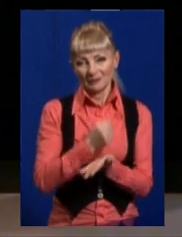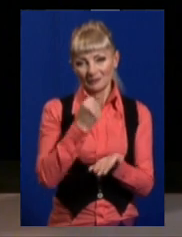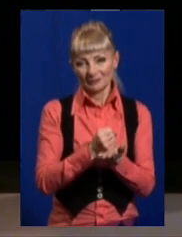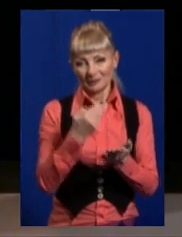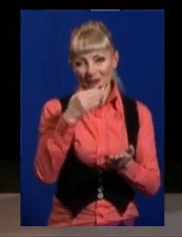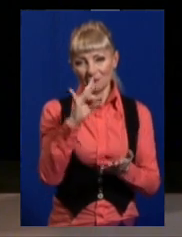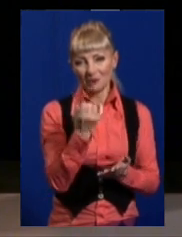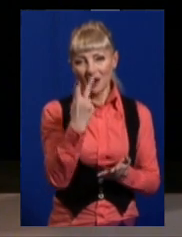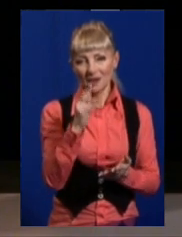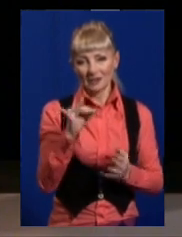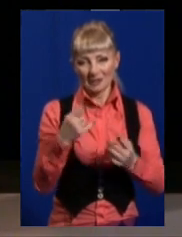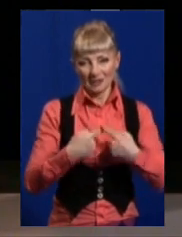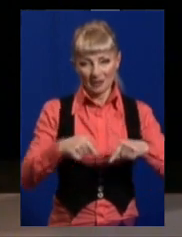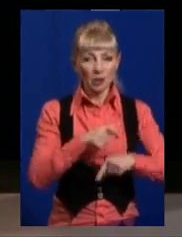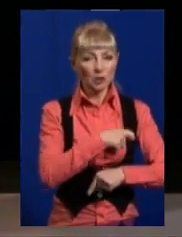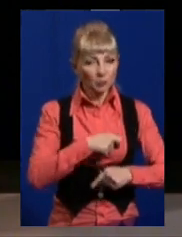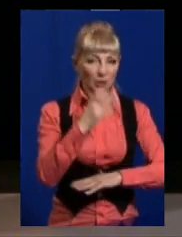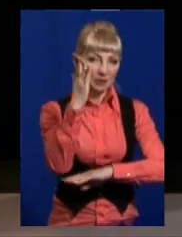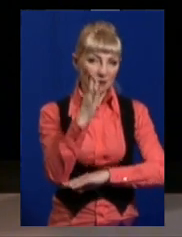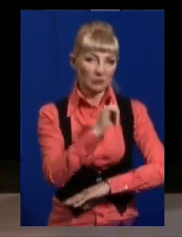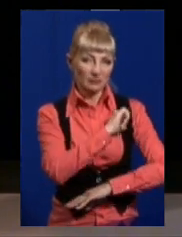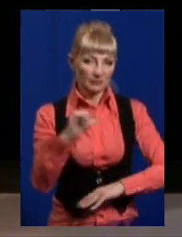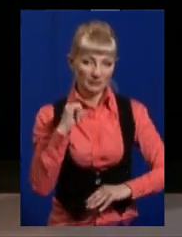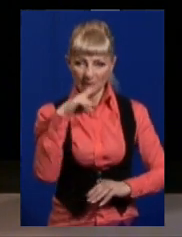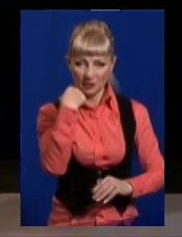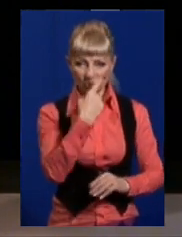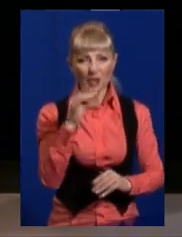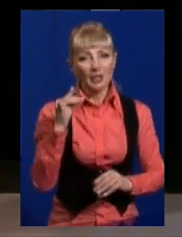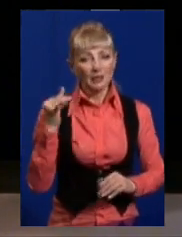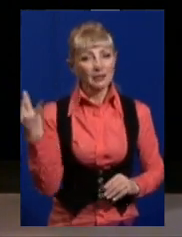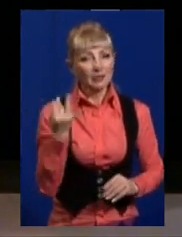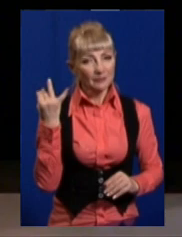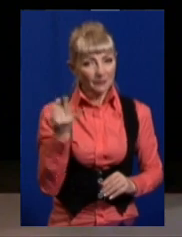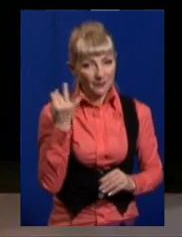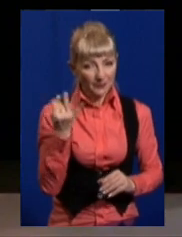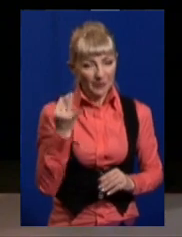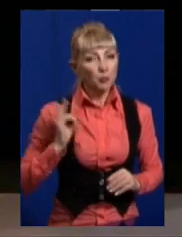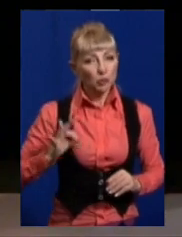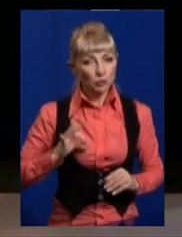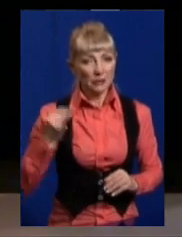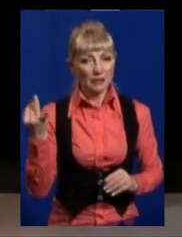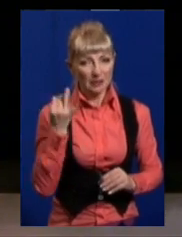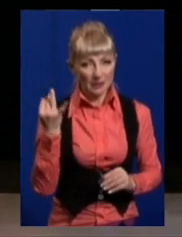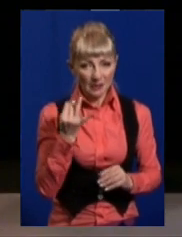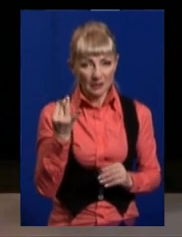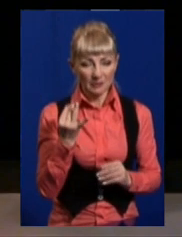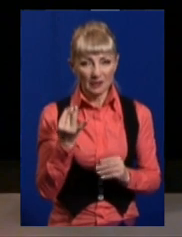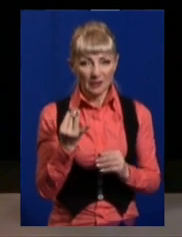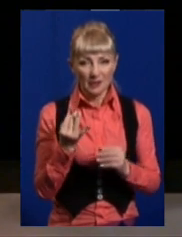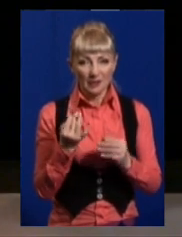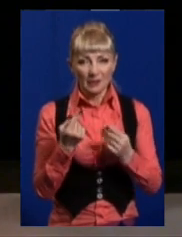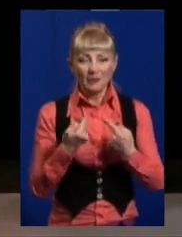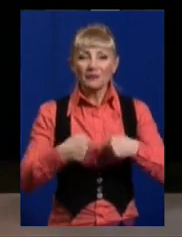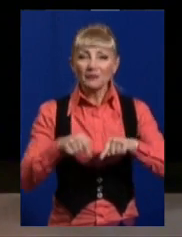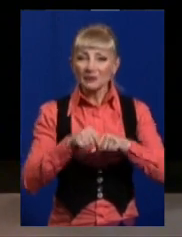голосує особисто і самостійно. І він керується інтересами не лише своєї фракції, а й виборців. Тому те, що у